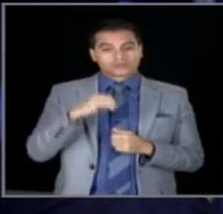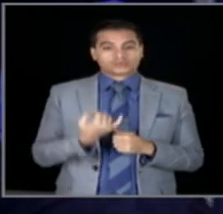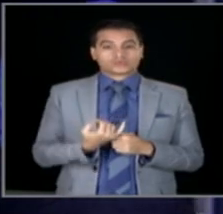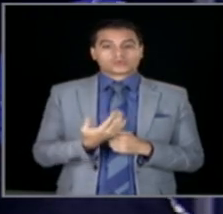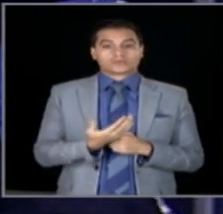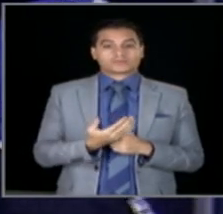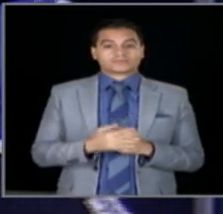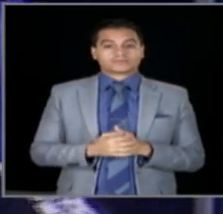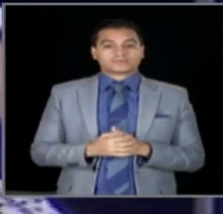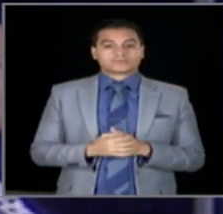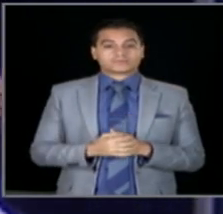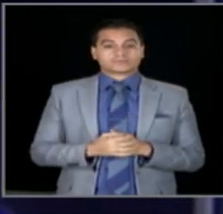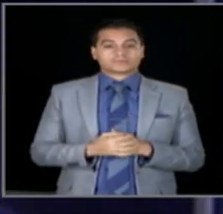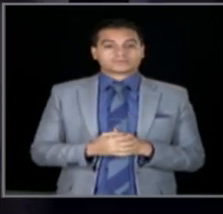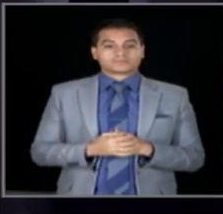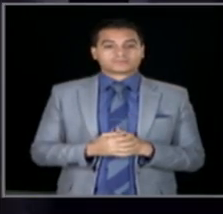جوكر.